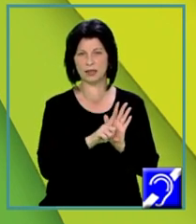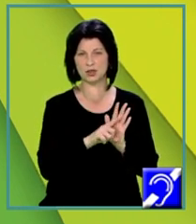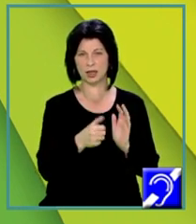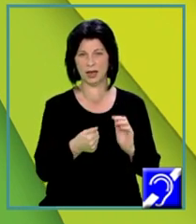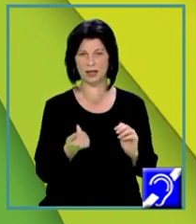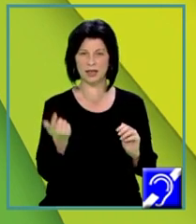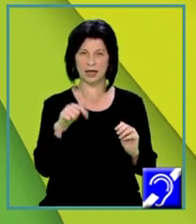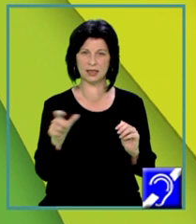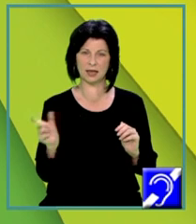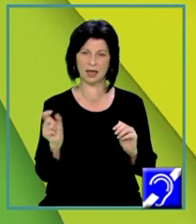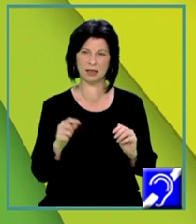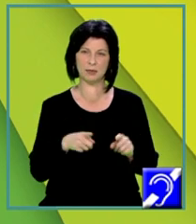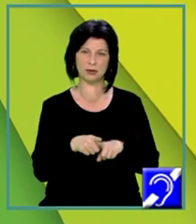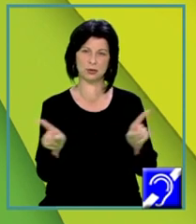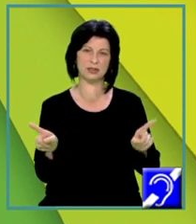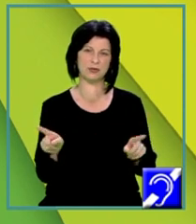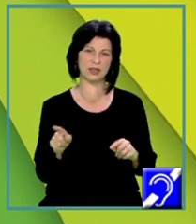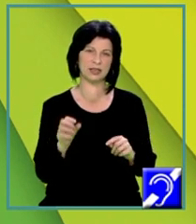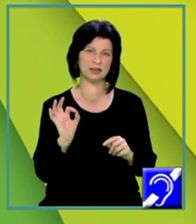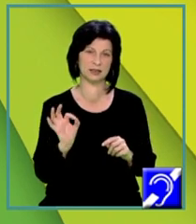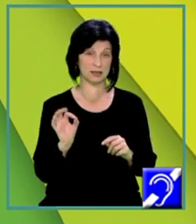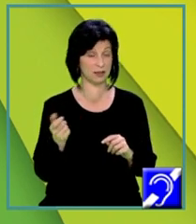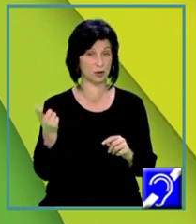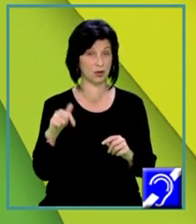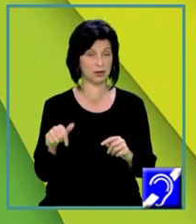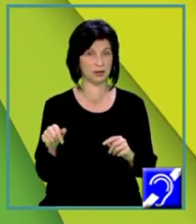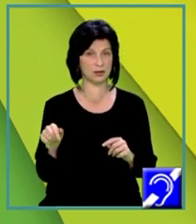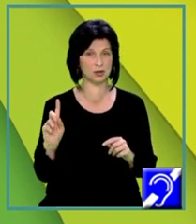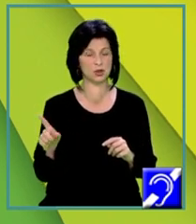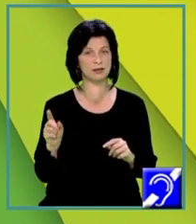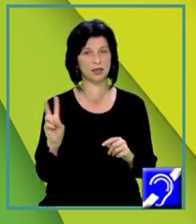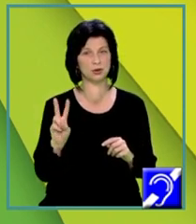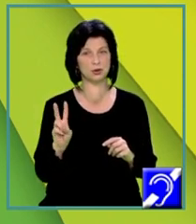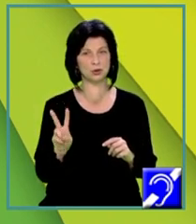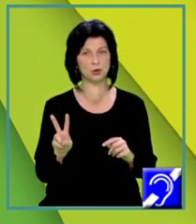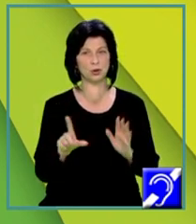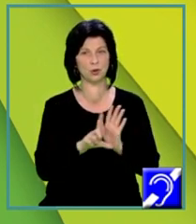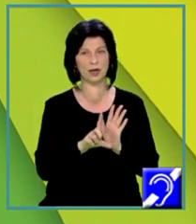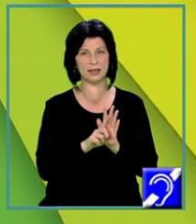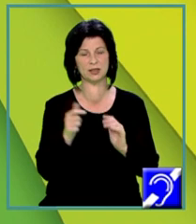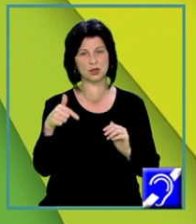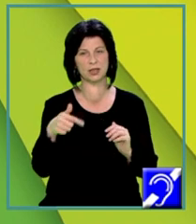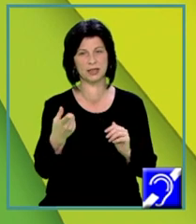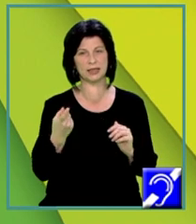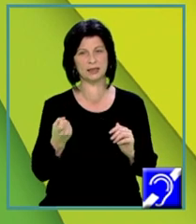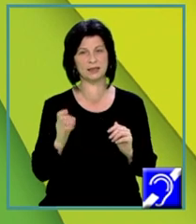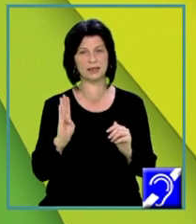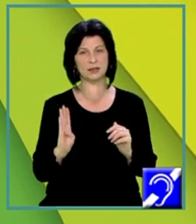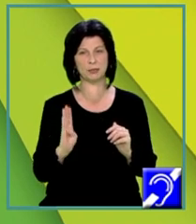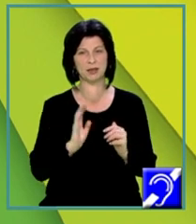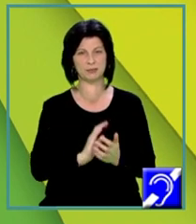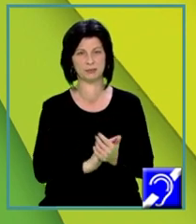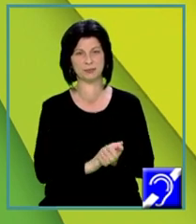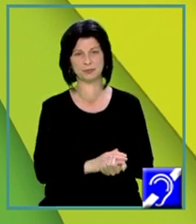pentru că folosind că b cu adunarea este grup și orice element al său este simetrizabil se demonstrează ușor cu F de 0